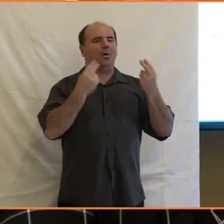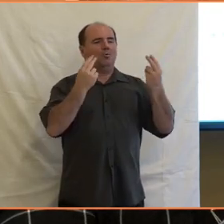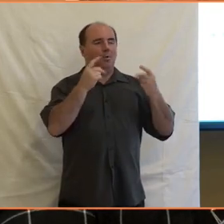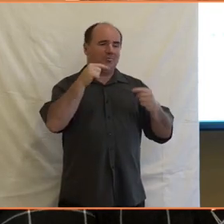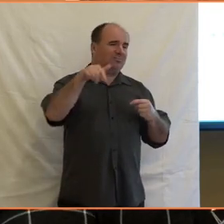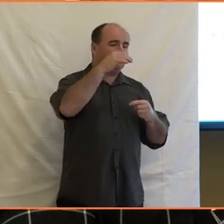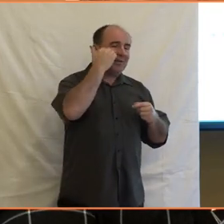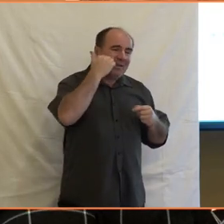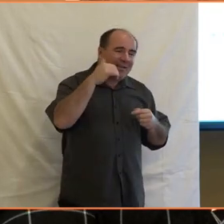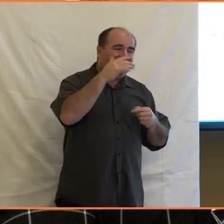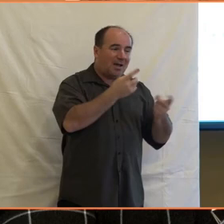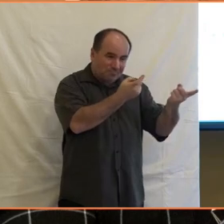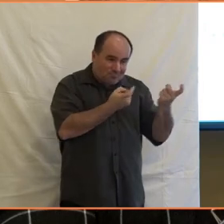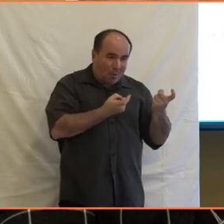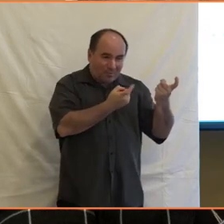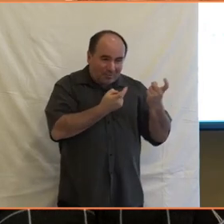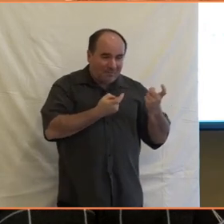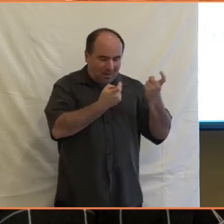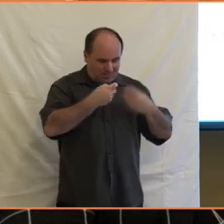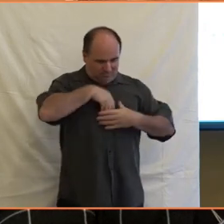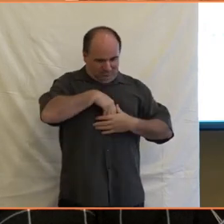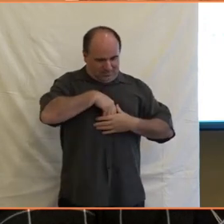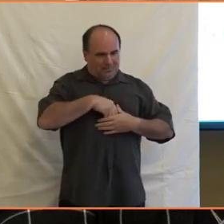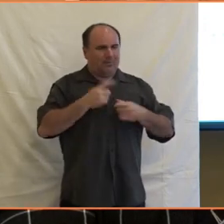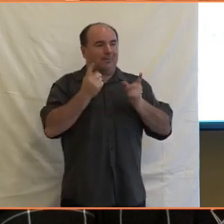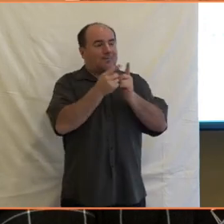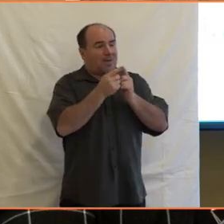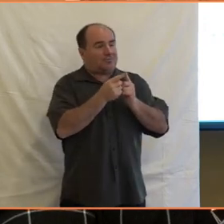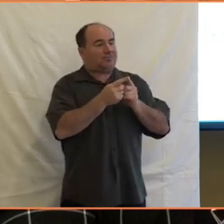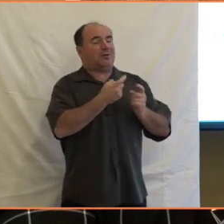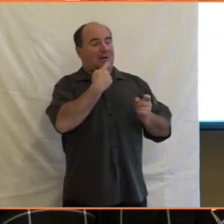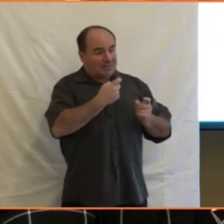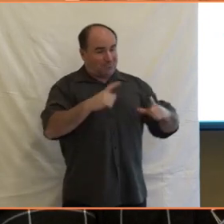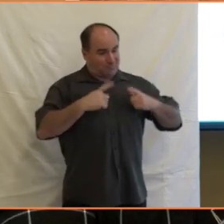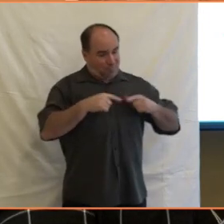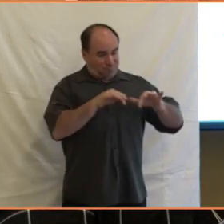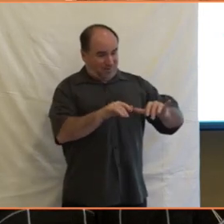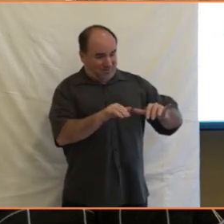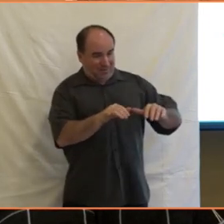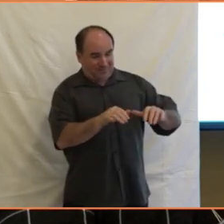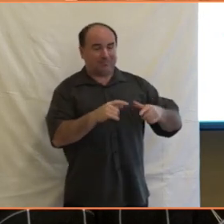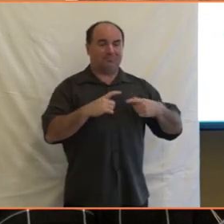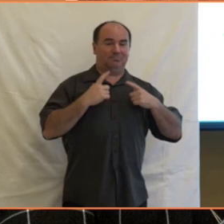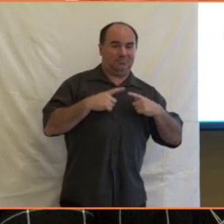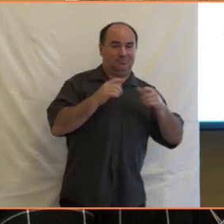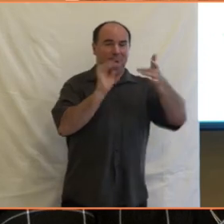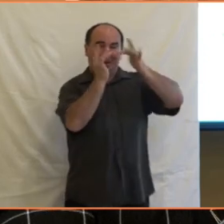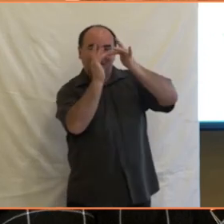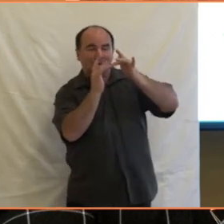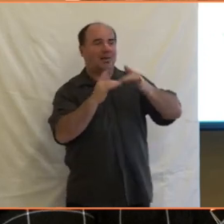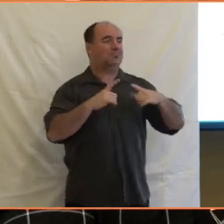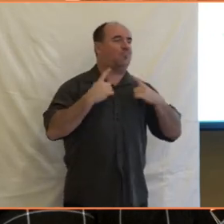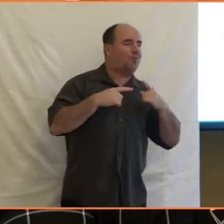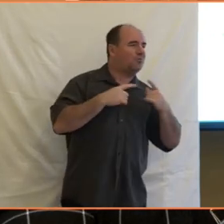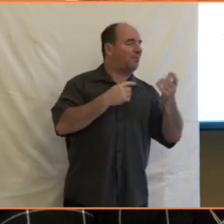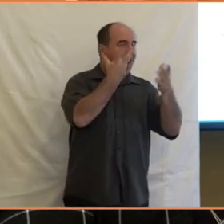motivováni vnitřně nebo vnějšně vlastně užívat ty digitální technologie a s tím je úzce potom spojeno to, jak často je používají a